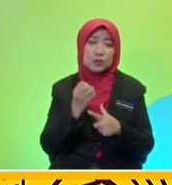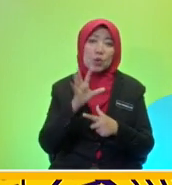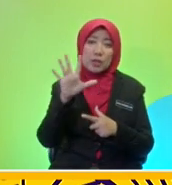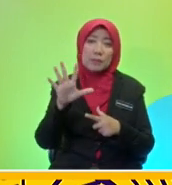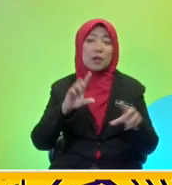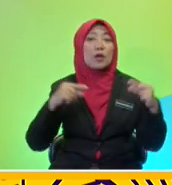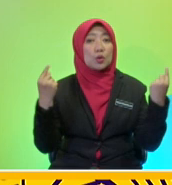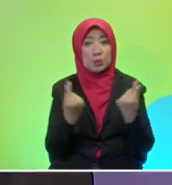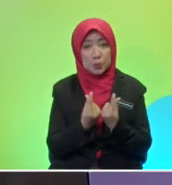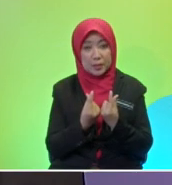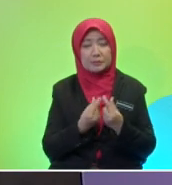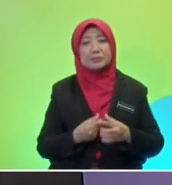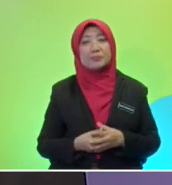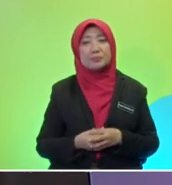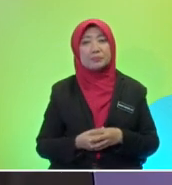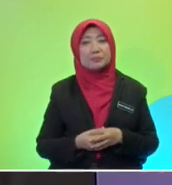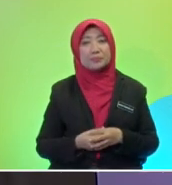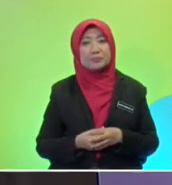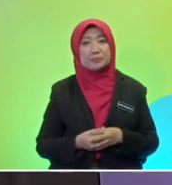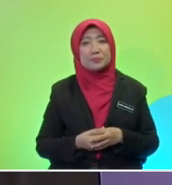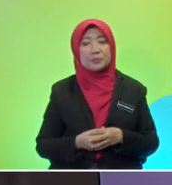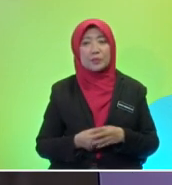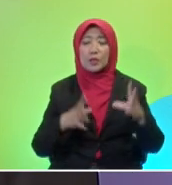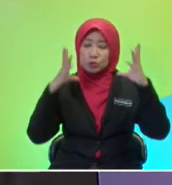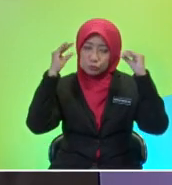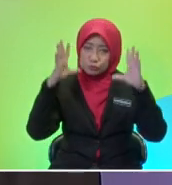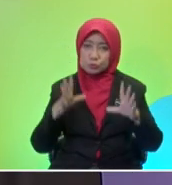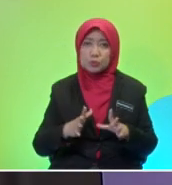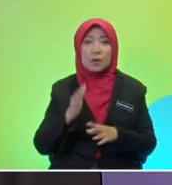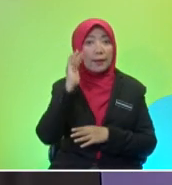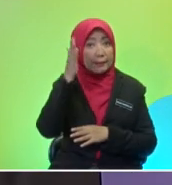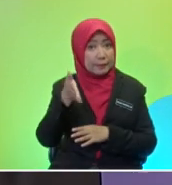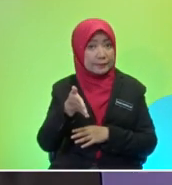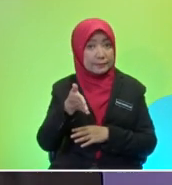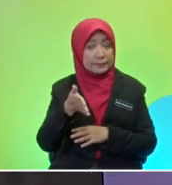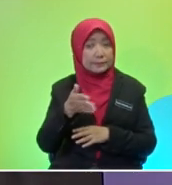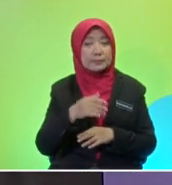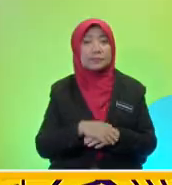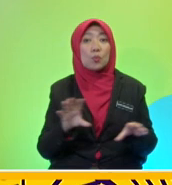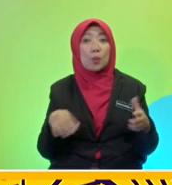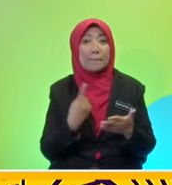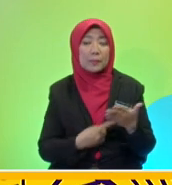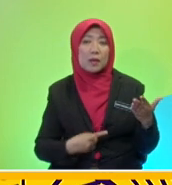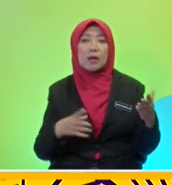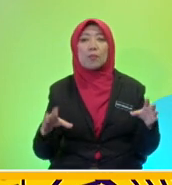kelas sudah oke di sini guru akan Nah ini Oke saya akan buat soal Oke pecah kepala